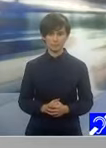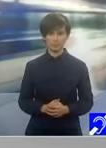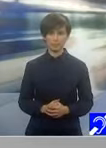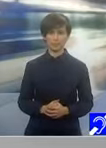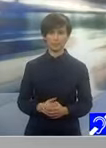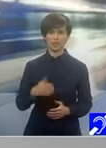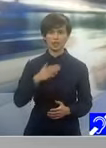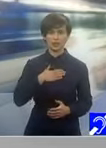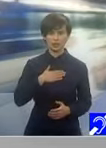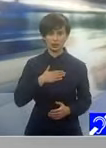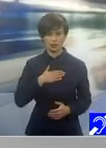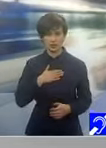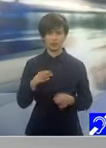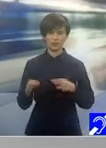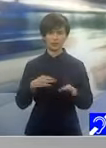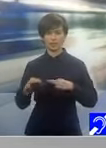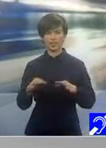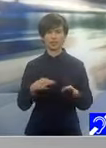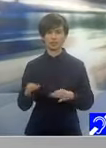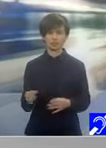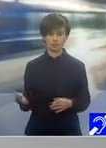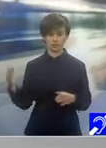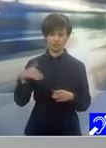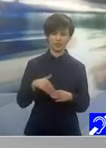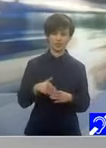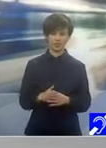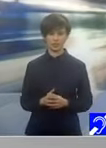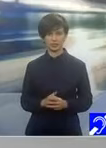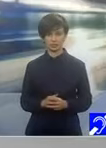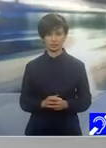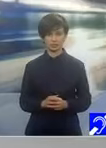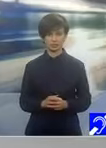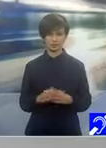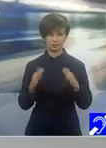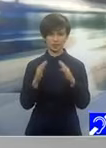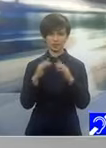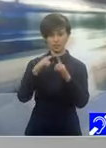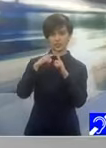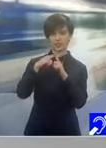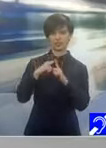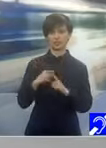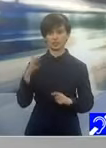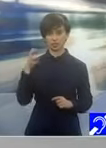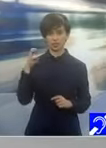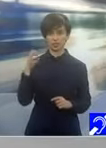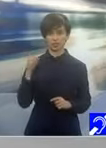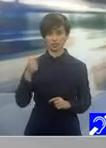avem un plan de a interveni, numai că episcopia greco-catolică nu deține fonduri pentru